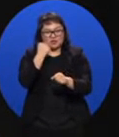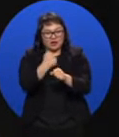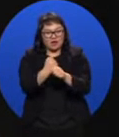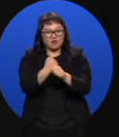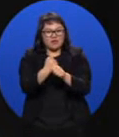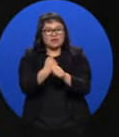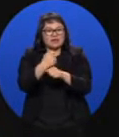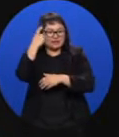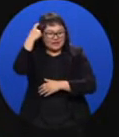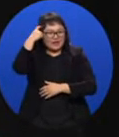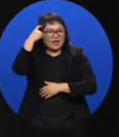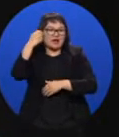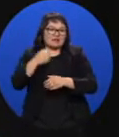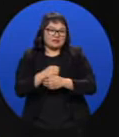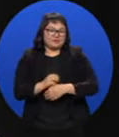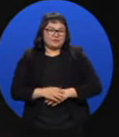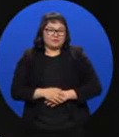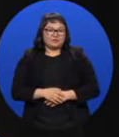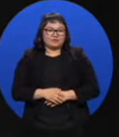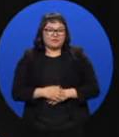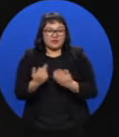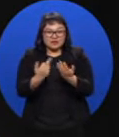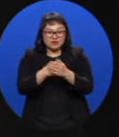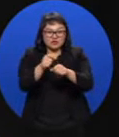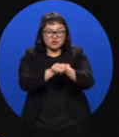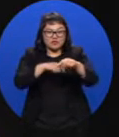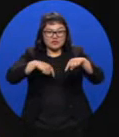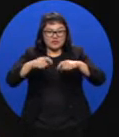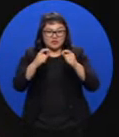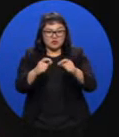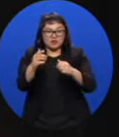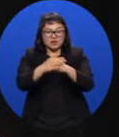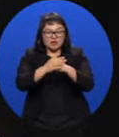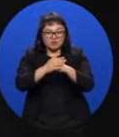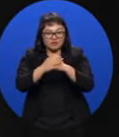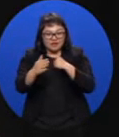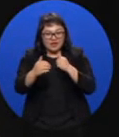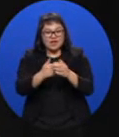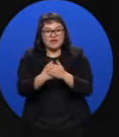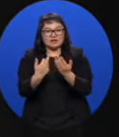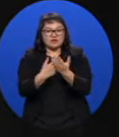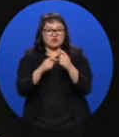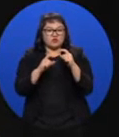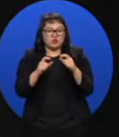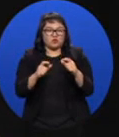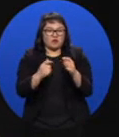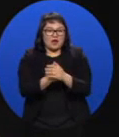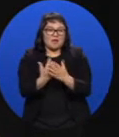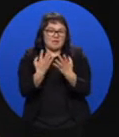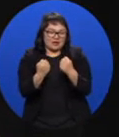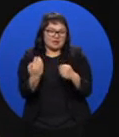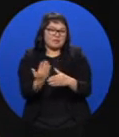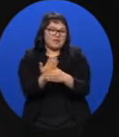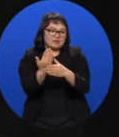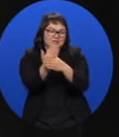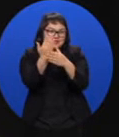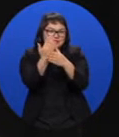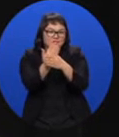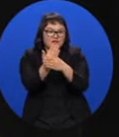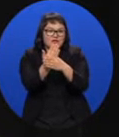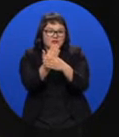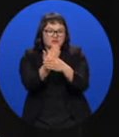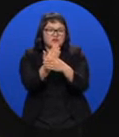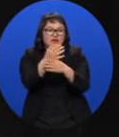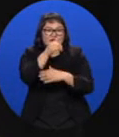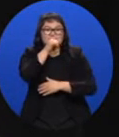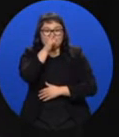아닌가 생각되어집니다. 제주 특별자치도 때문에 제주도가 상당하게 발전이 많이